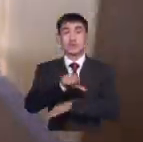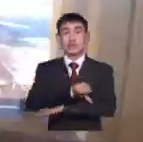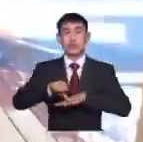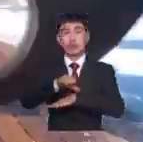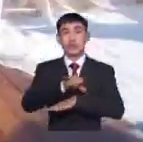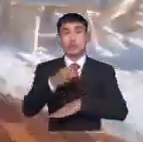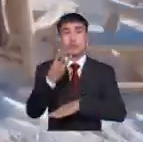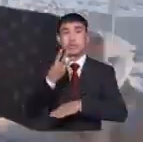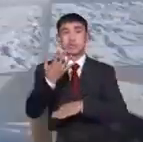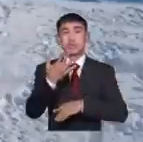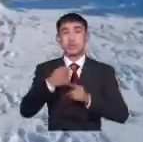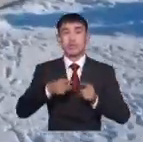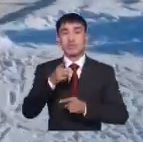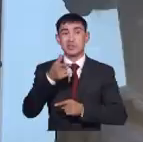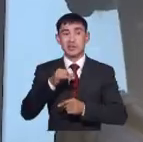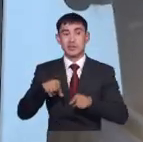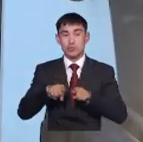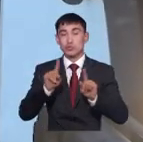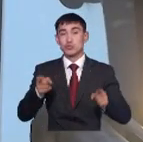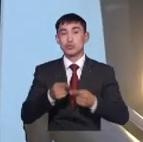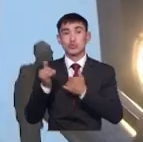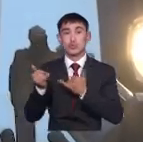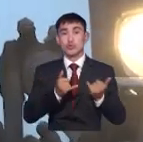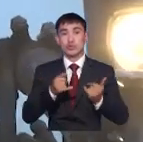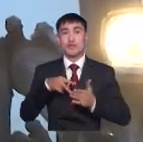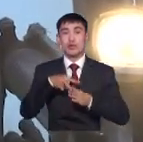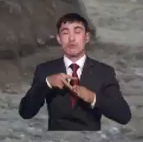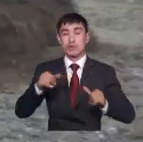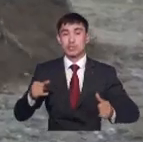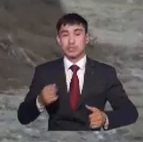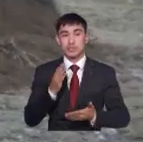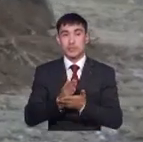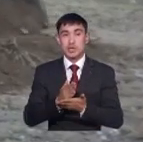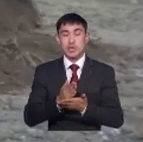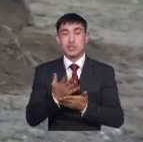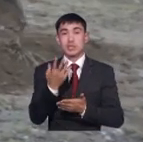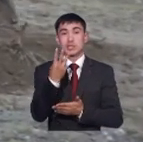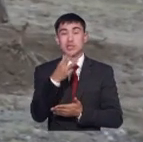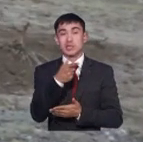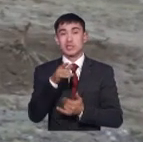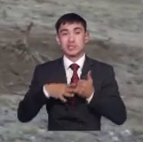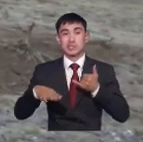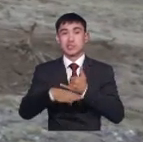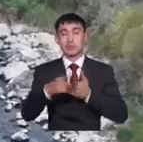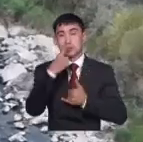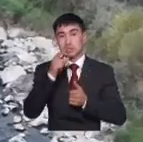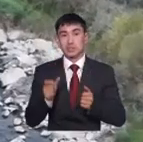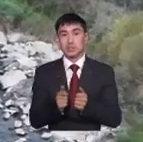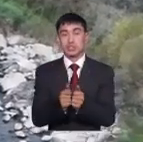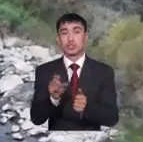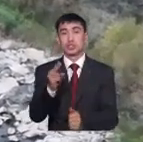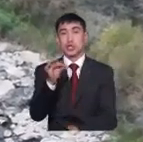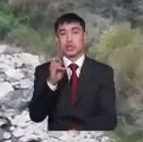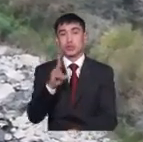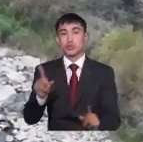территории 5,5 гектаров. Будут также созданы условия для верховой езды. Вместе с тем, на порядка 3 гектарах близ реки Чарын будет